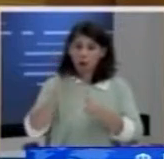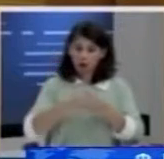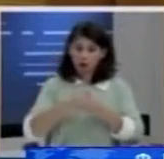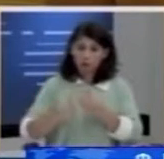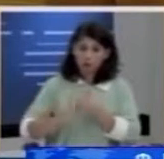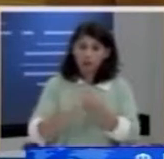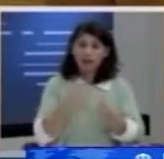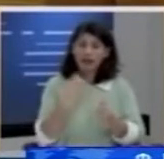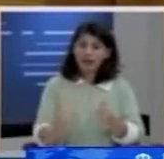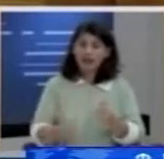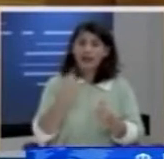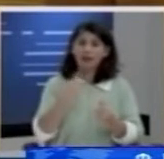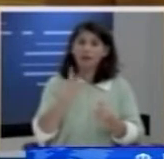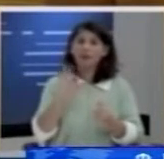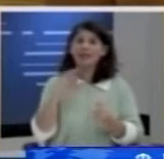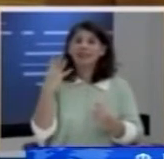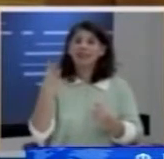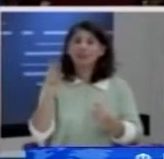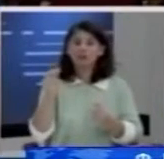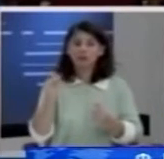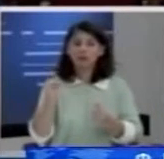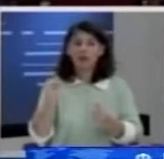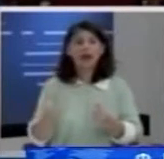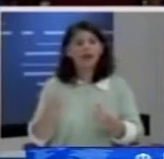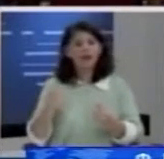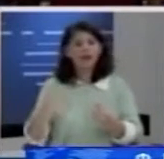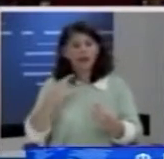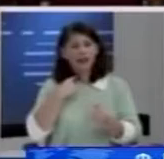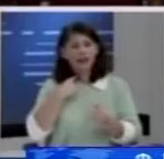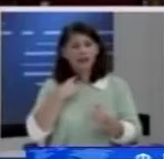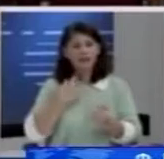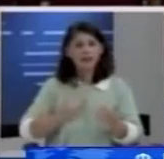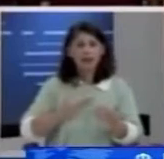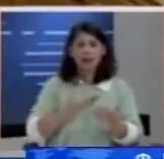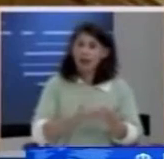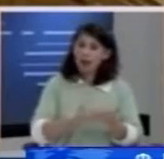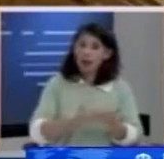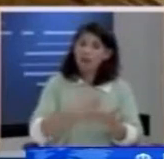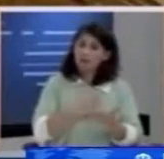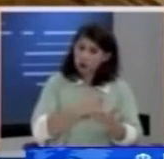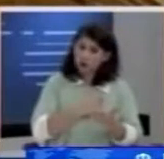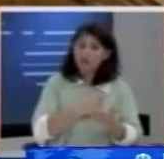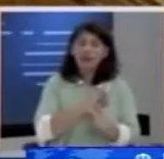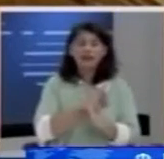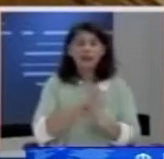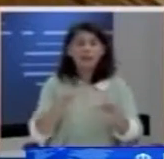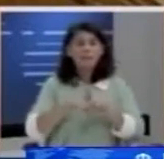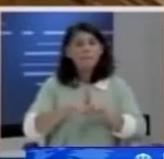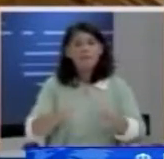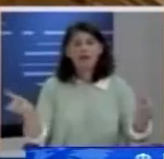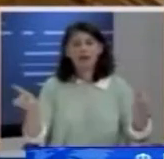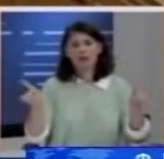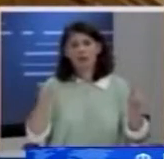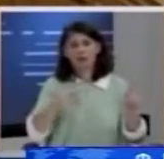στήριζε είχε 154 βουλευτές, δεν είχε χάσει τη δεδηλωμένη, δεν έχει απολύτως καμία